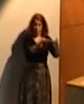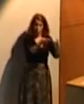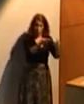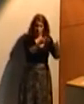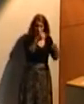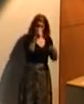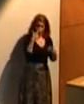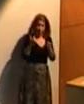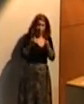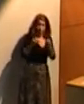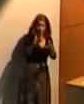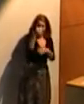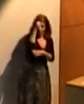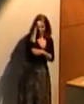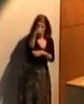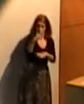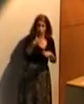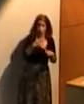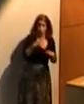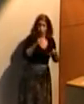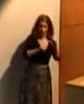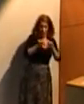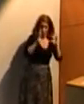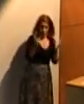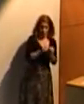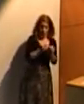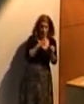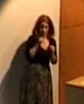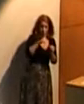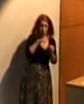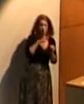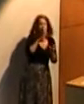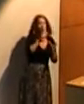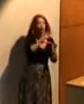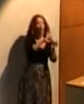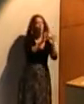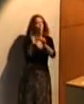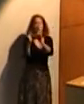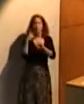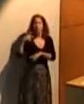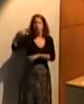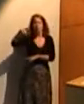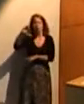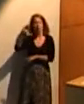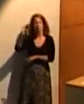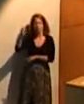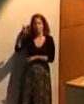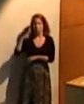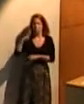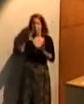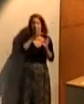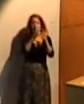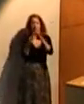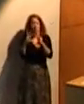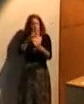chimiques l'harmonie on retrouve le même terme harmonie que l'on retrouvait à l'instant chez platon cette harmonie 7,3